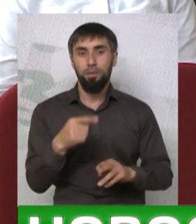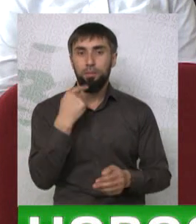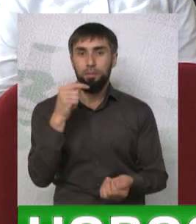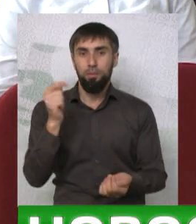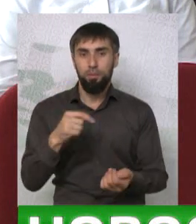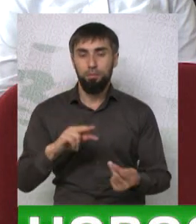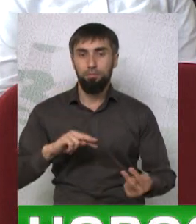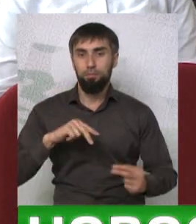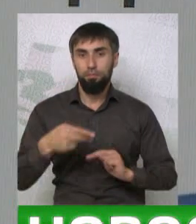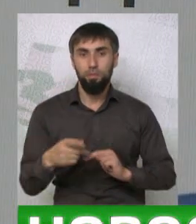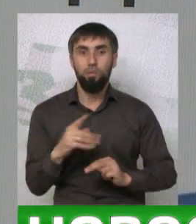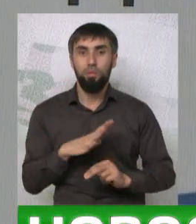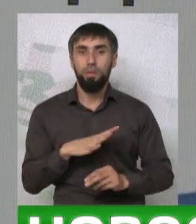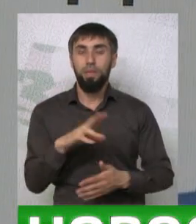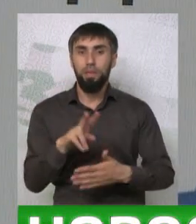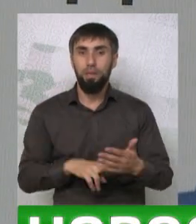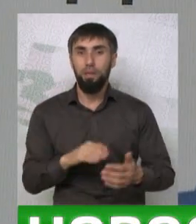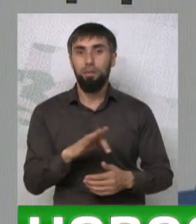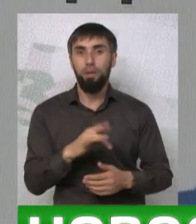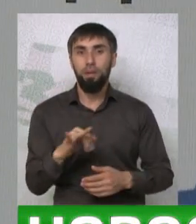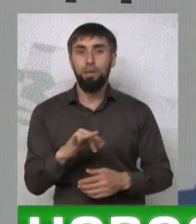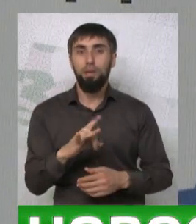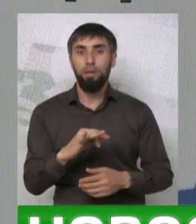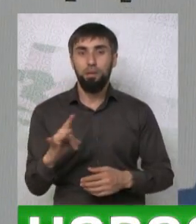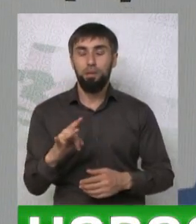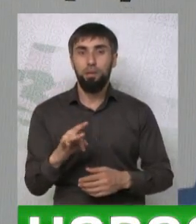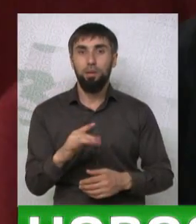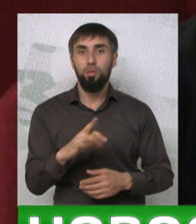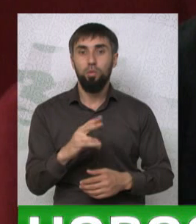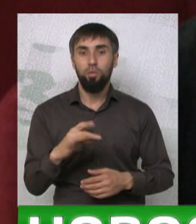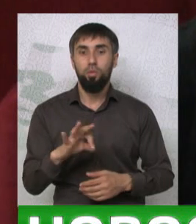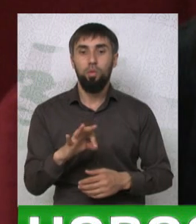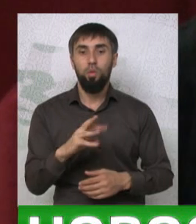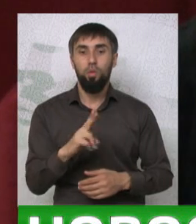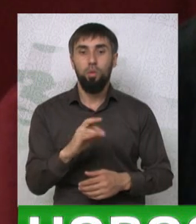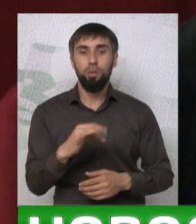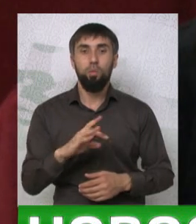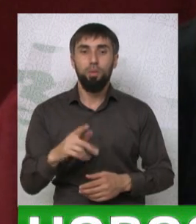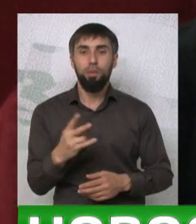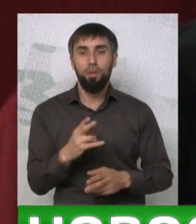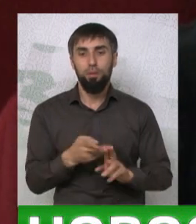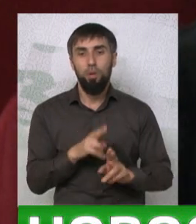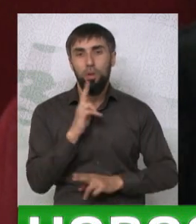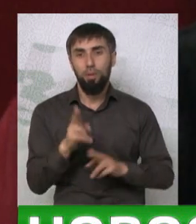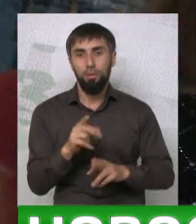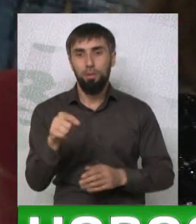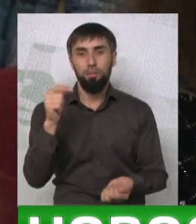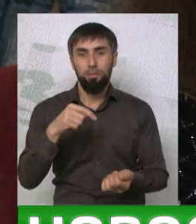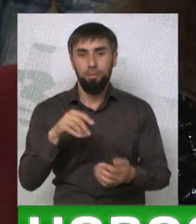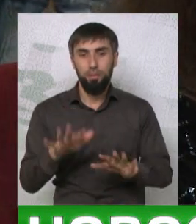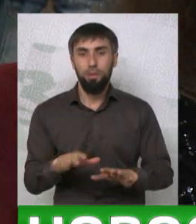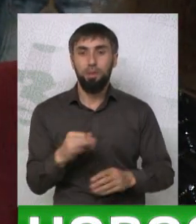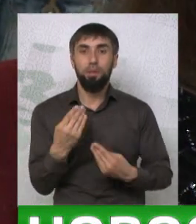трансплантация костного мозга. Чтобы зарегистрироваться в федеральный регистр донорства костного мозга, нужно лишь обратиться на станцию переливания и сдать свою